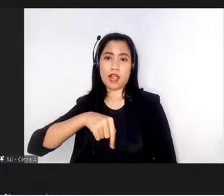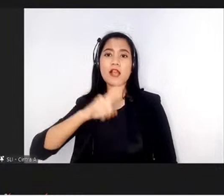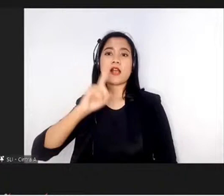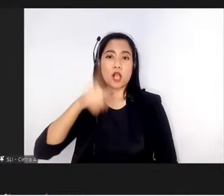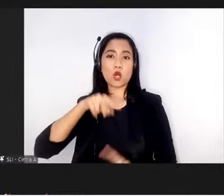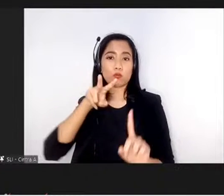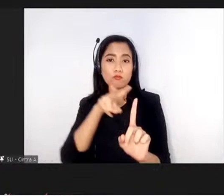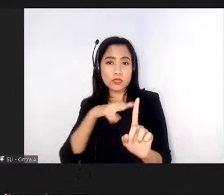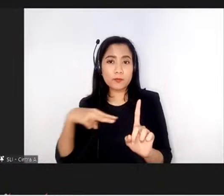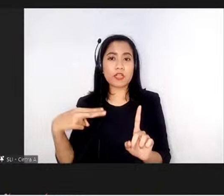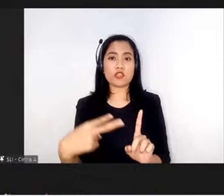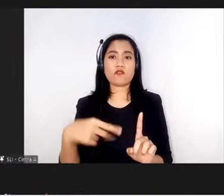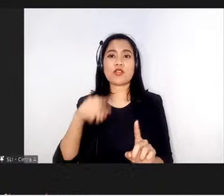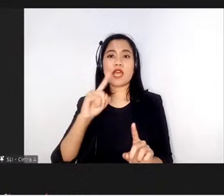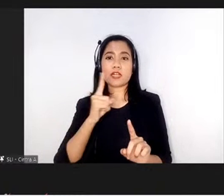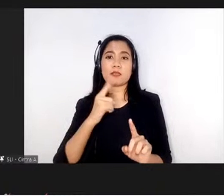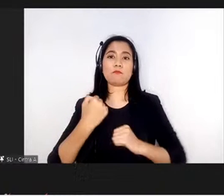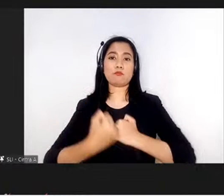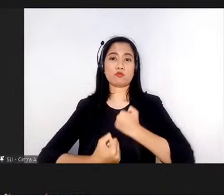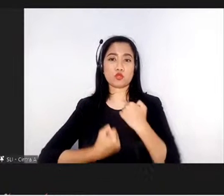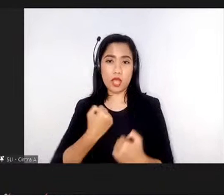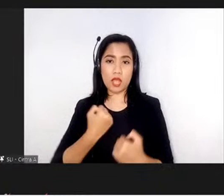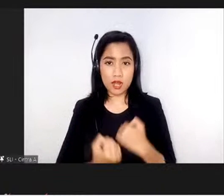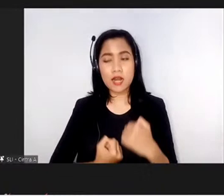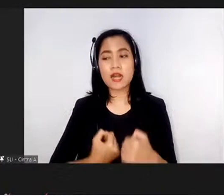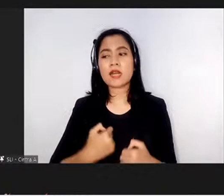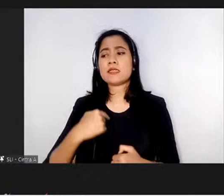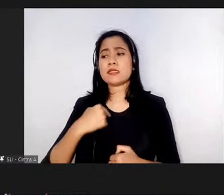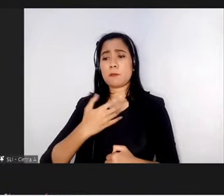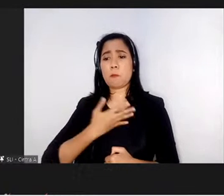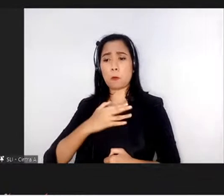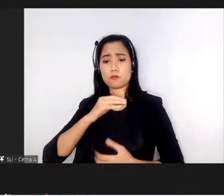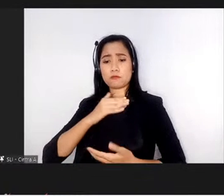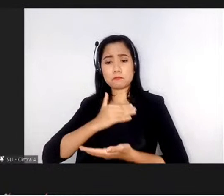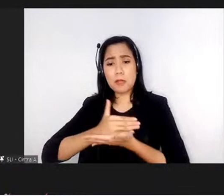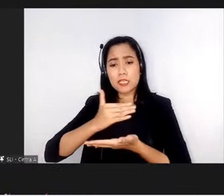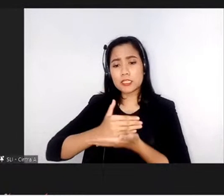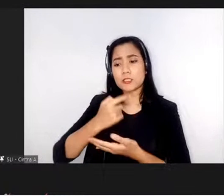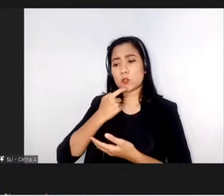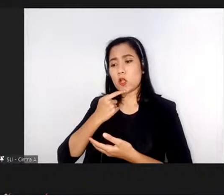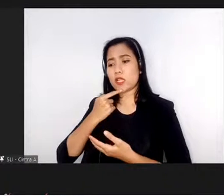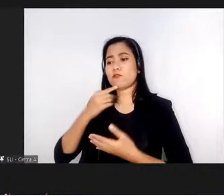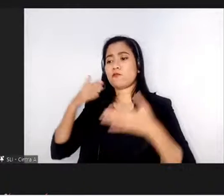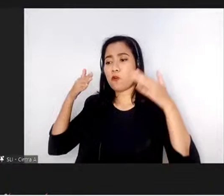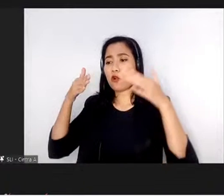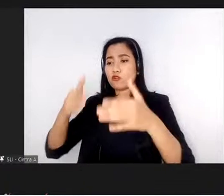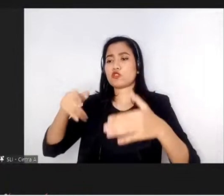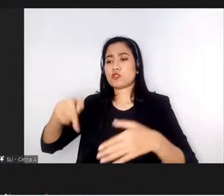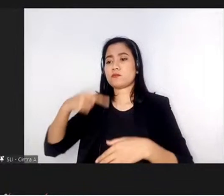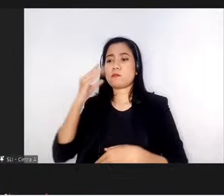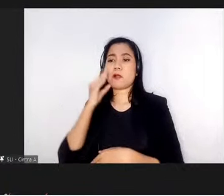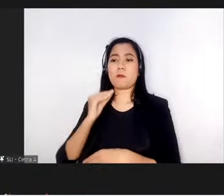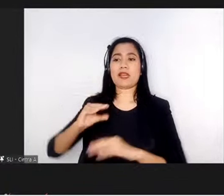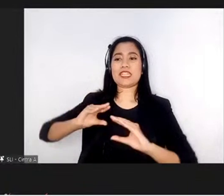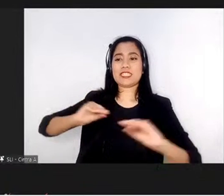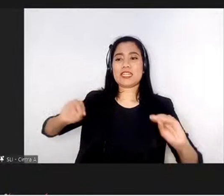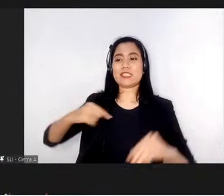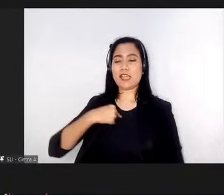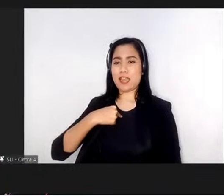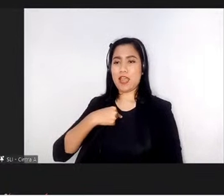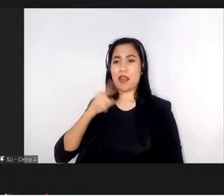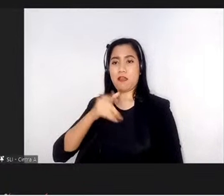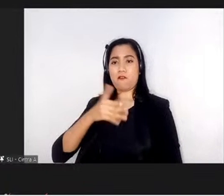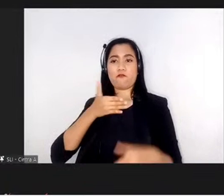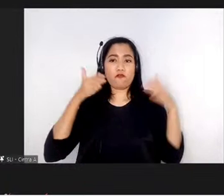Kontribusi saya saya akan fokus pada pengalaman saya dari pekerjaan saya di ABN Amro saya akan e fokus pada hal-hal yang praktis